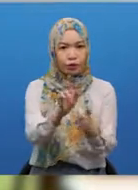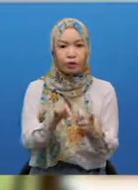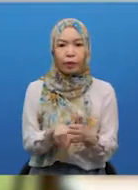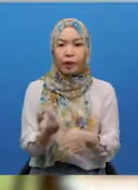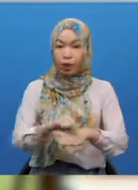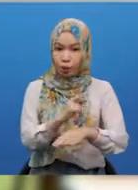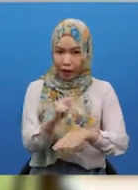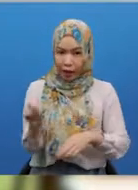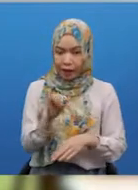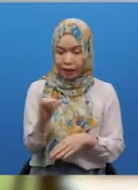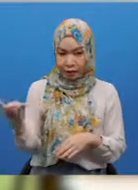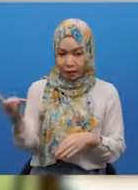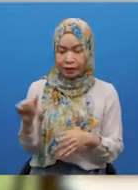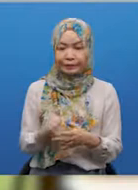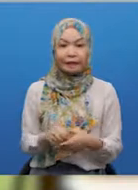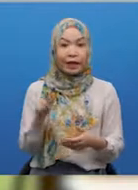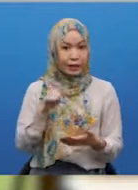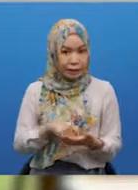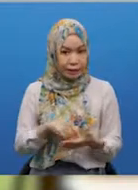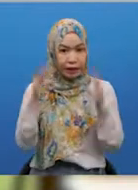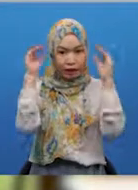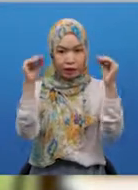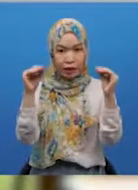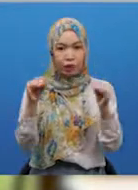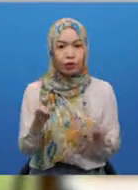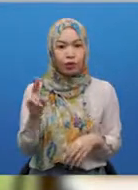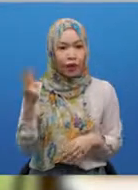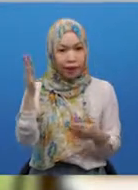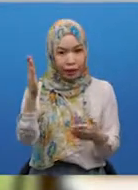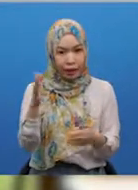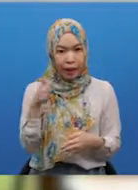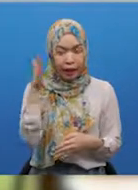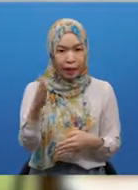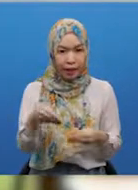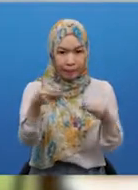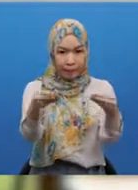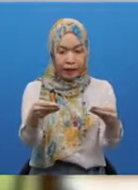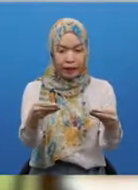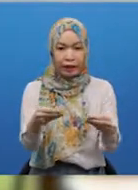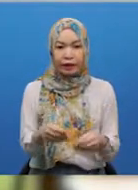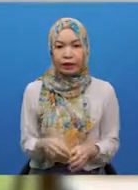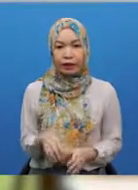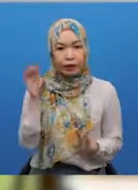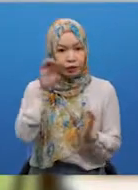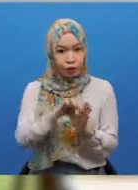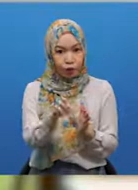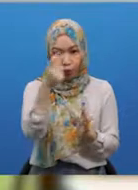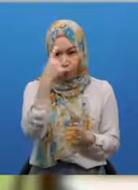penggunaannya. Di sini, cikgu hanya akan memberikan beberapa contoh